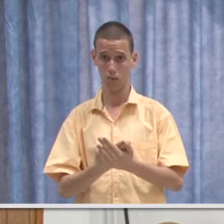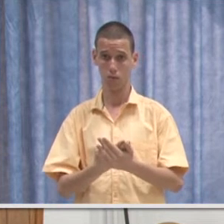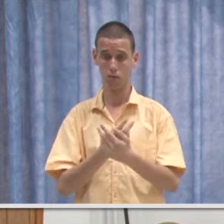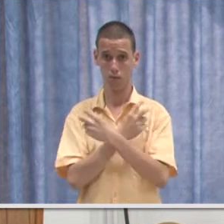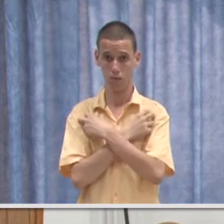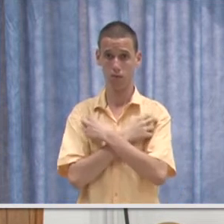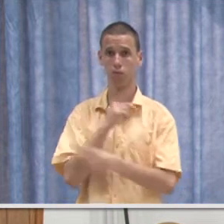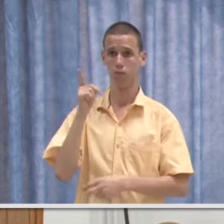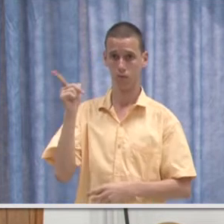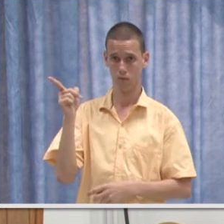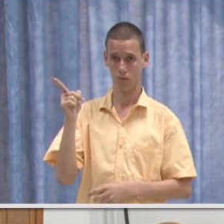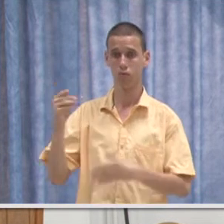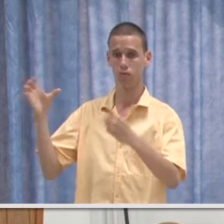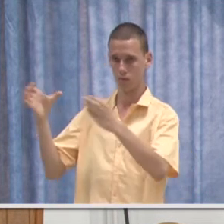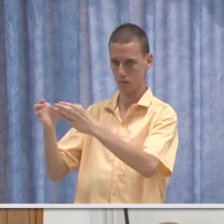Chennai, nous tenons